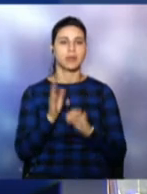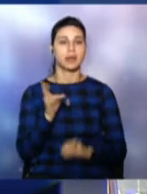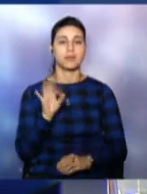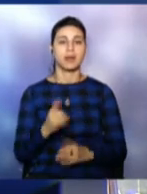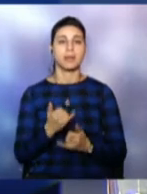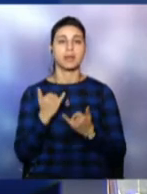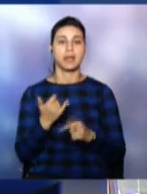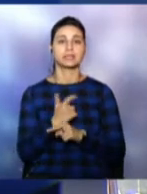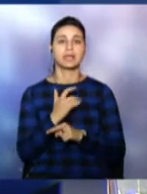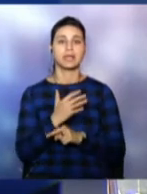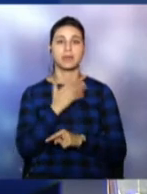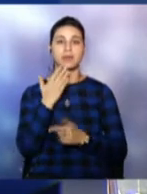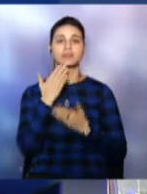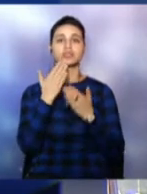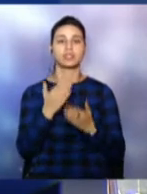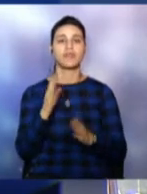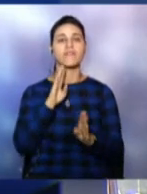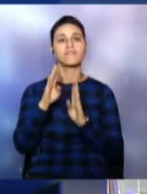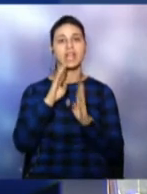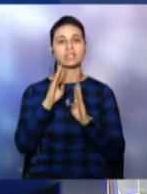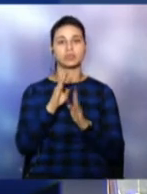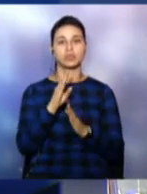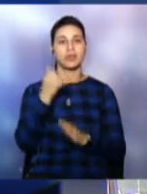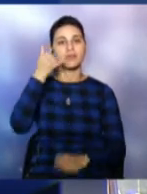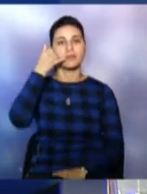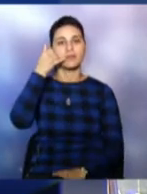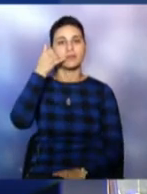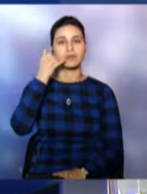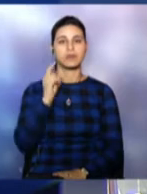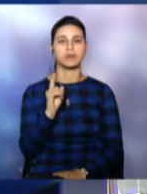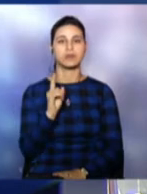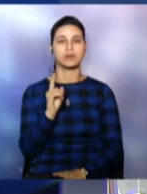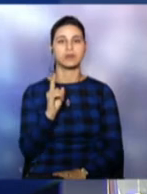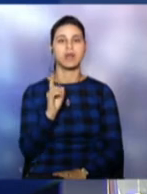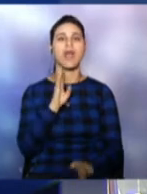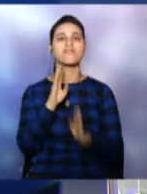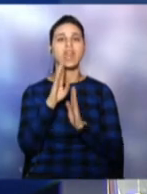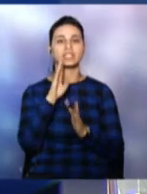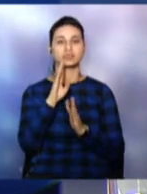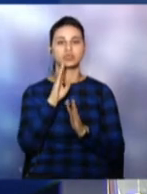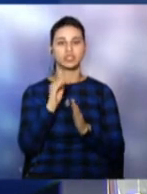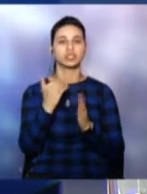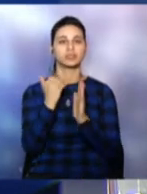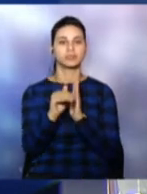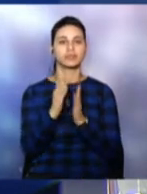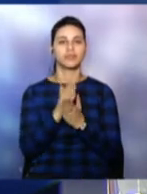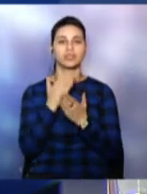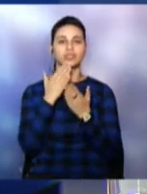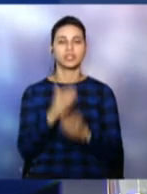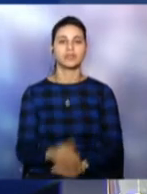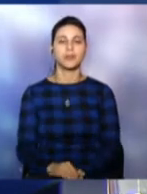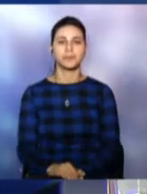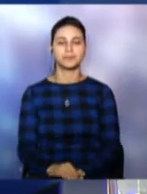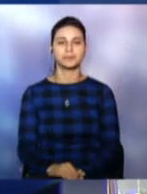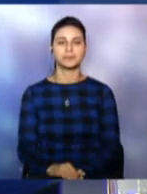გვაქვს ძალიან ბევრი კითხვა Facebook-ზეც და პირდაპირეთაშიც. ახლა Facebook-ზე კითხვას უნდა უპასუხოთ.